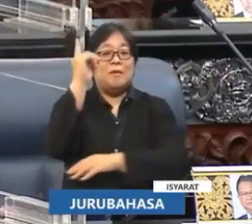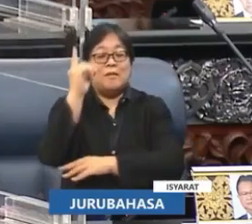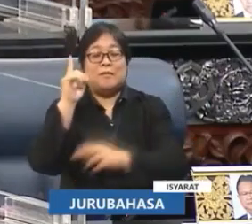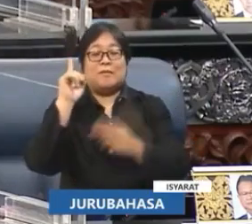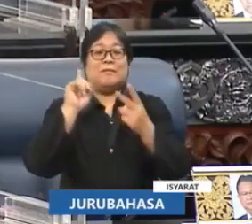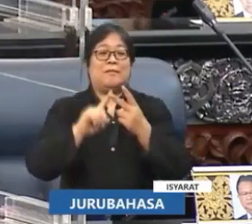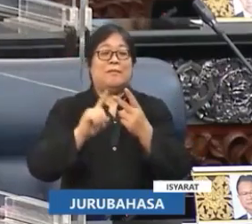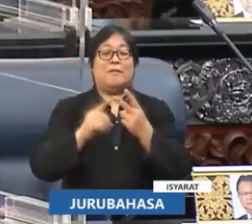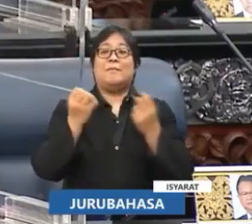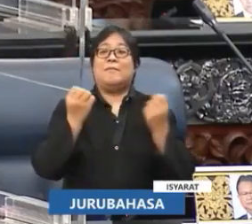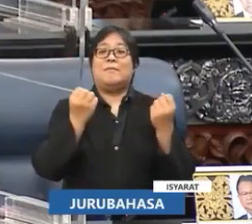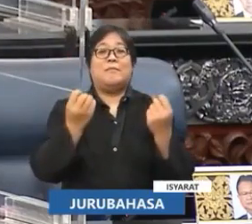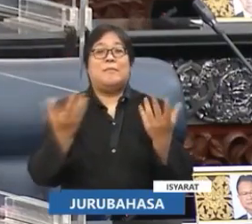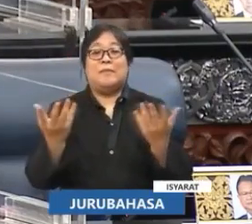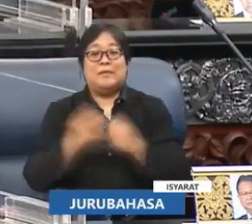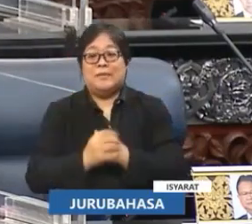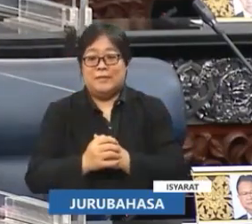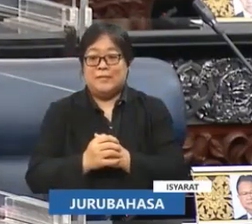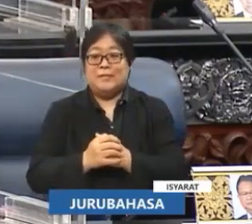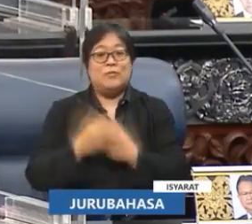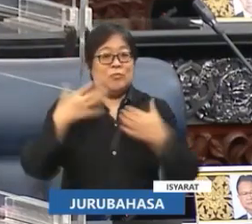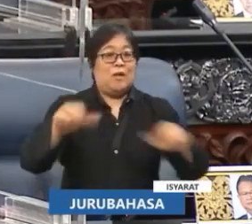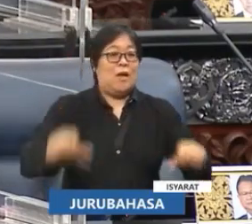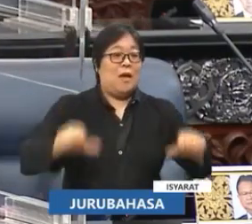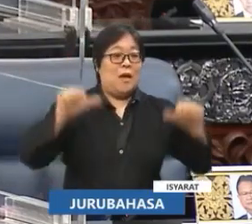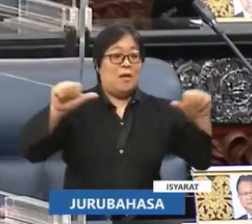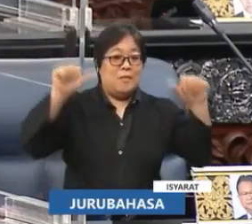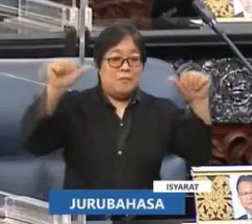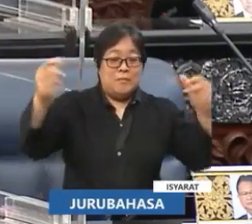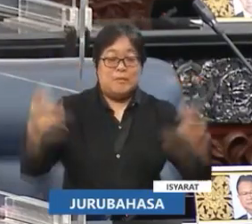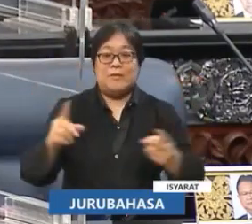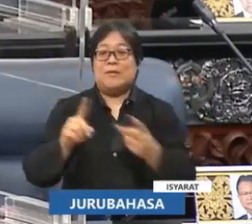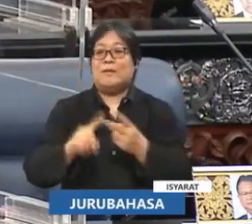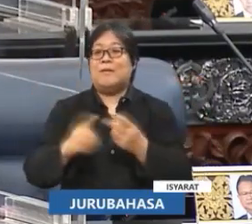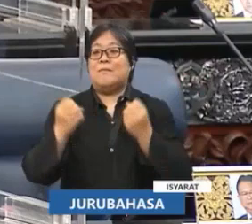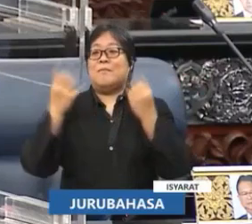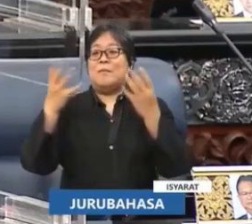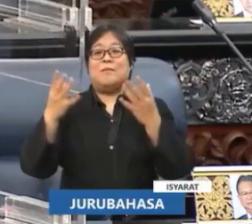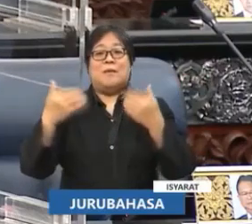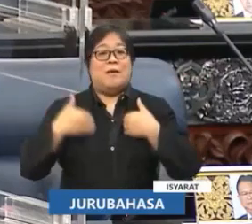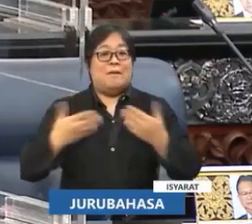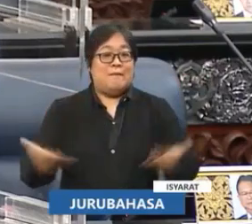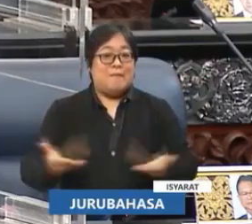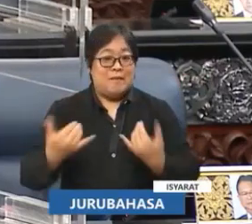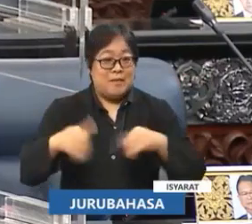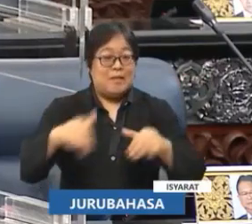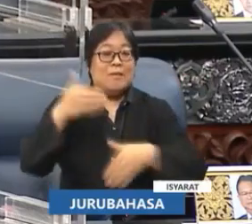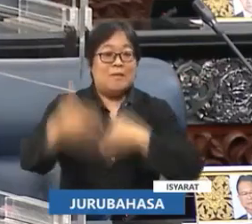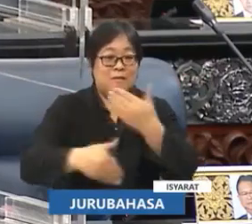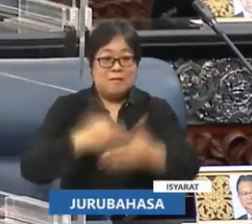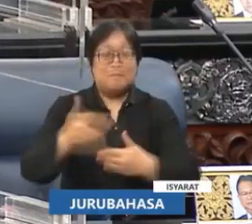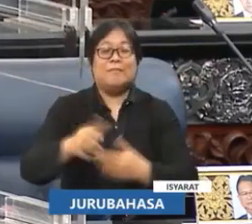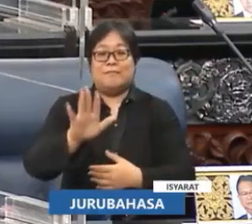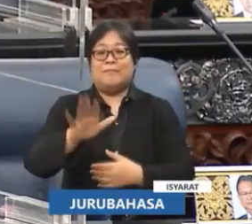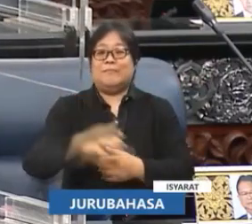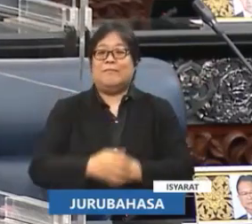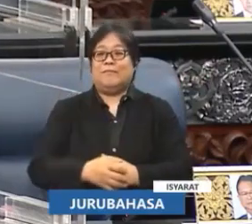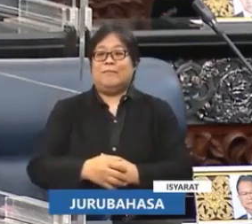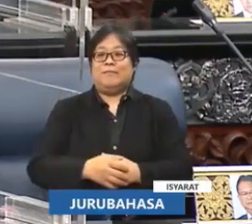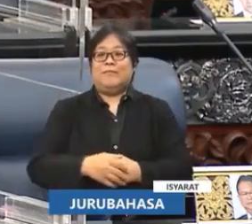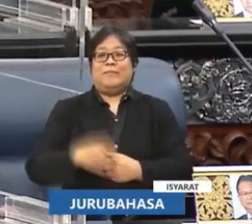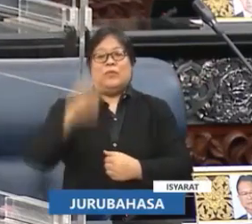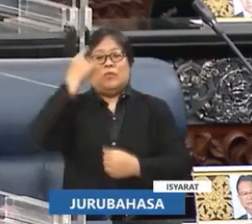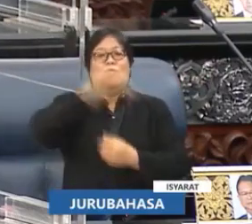banyak menara yang di-upgradekan, berapa banyak point of presence dalam projek yang kita laksanakan. Ya, terima. Muhammad, kita untuk sudah